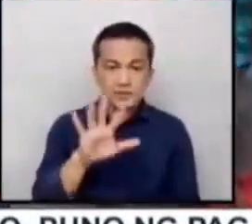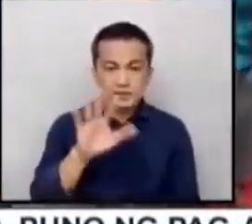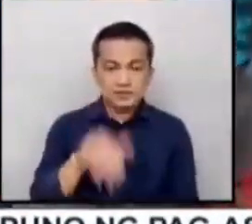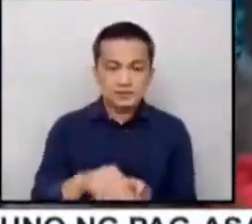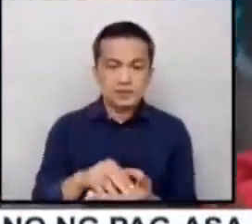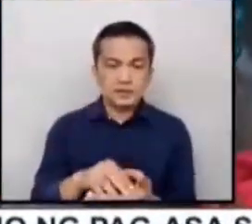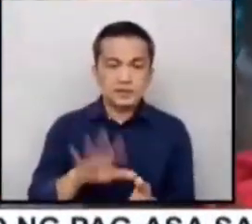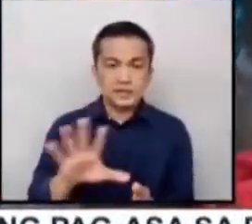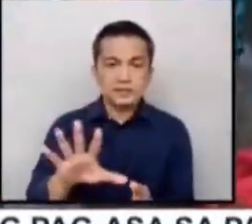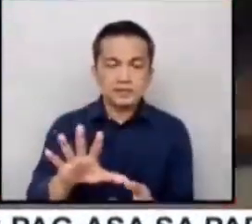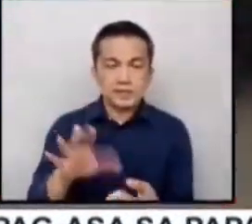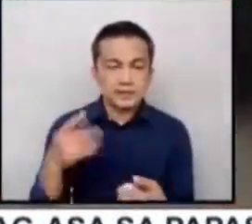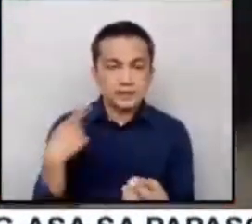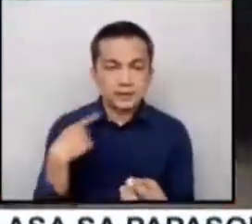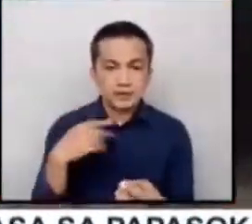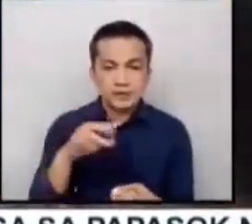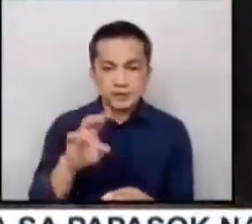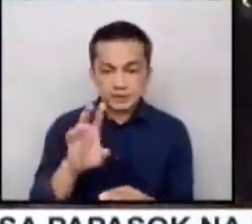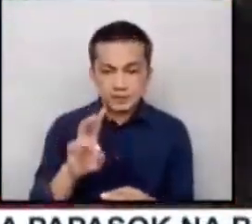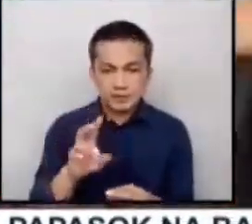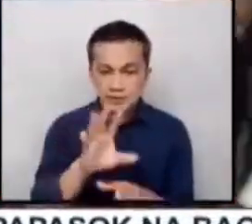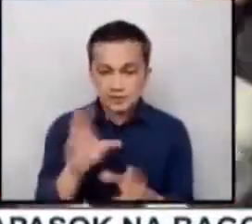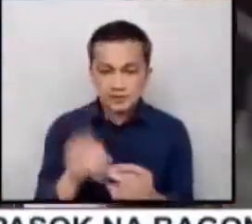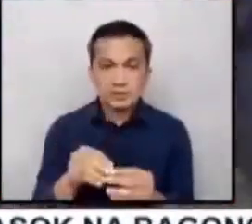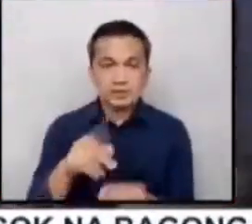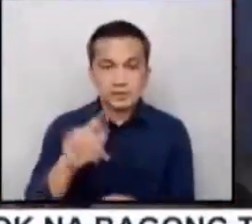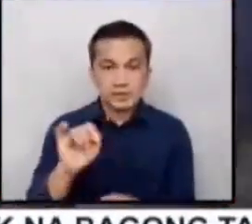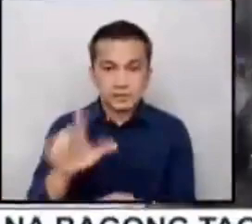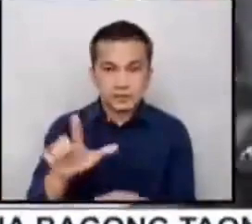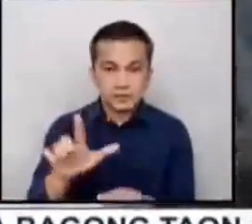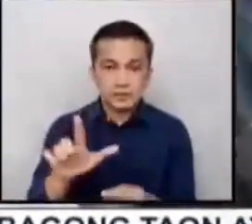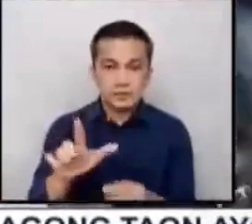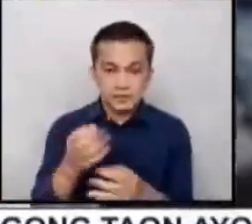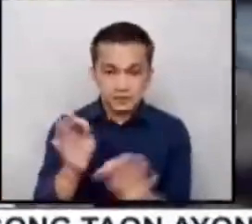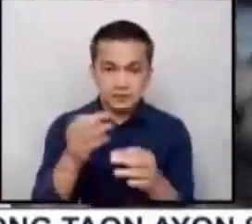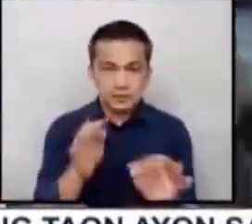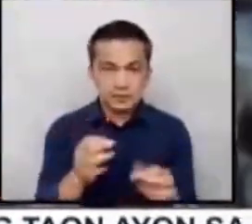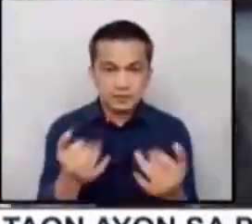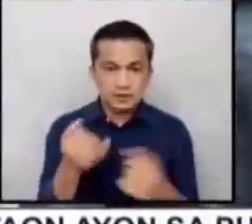5,717 na ang kabuuan bilang ng mga PDL na napalaya ngayong